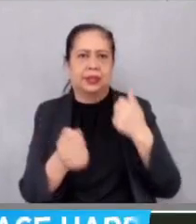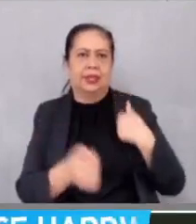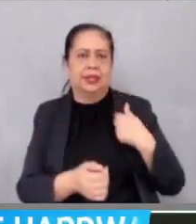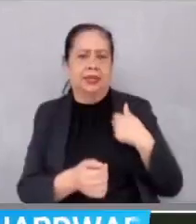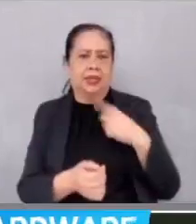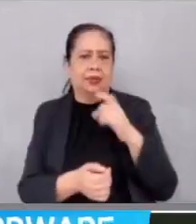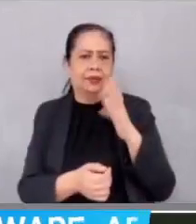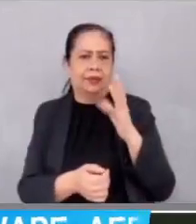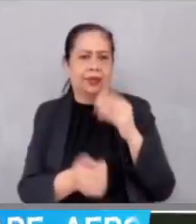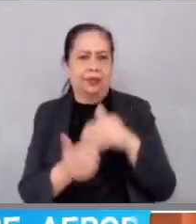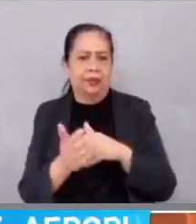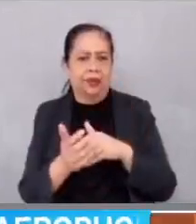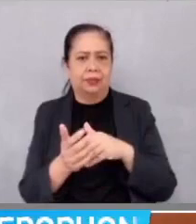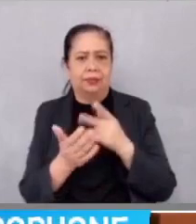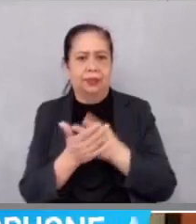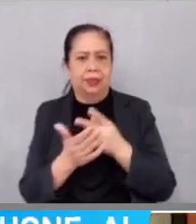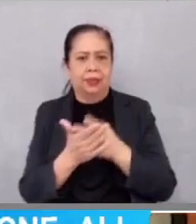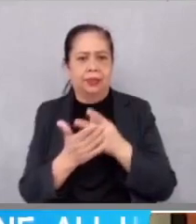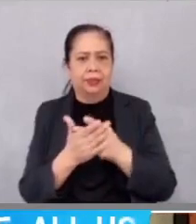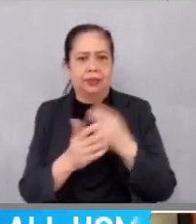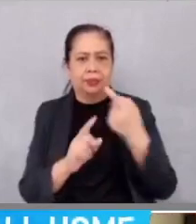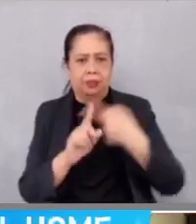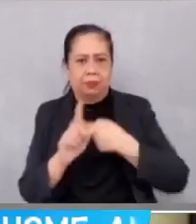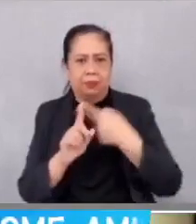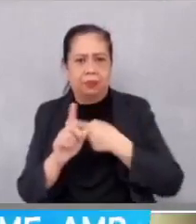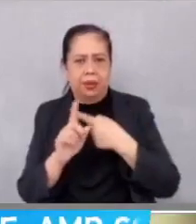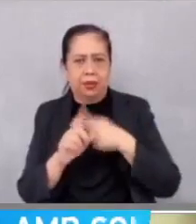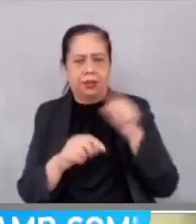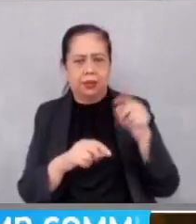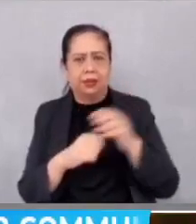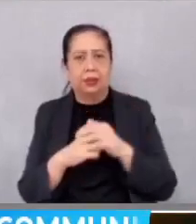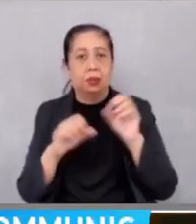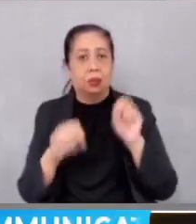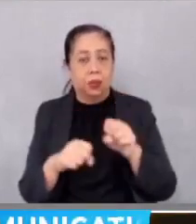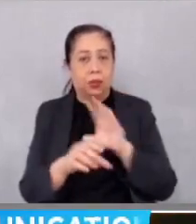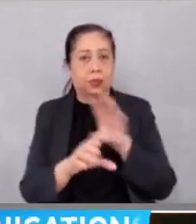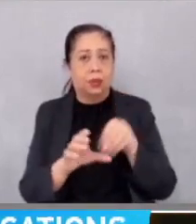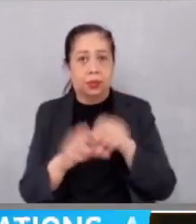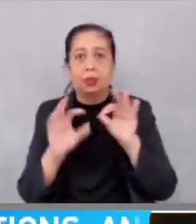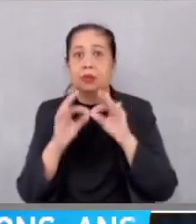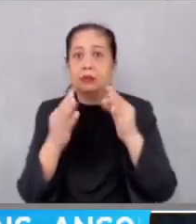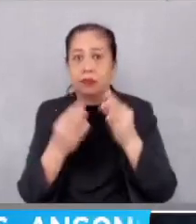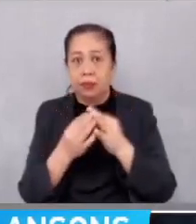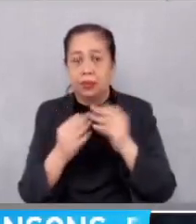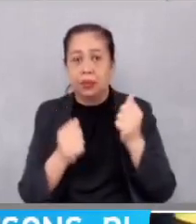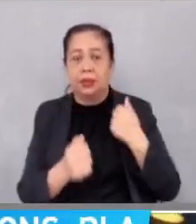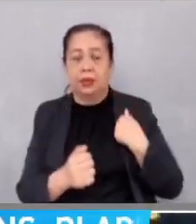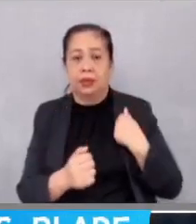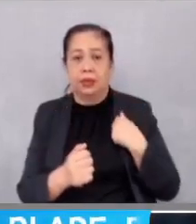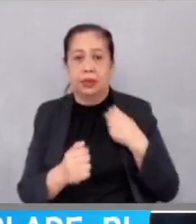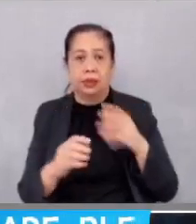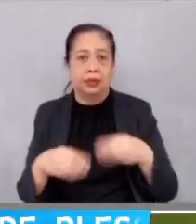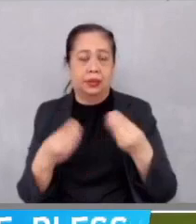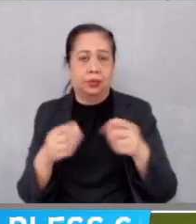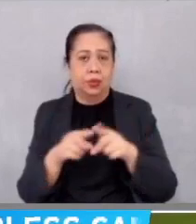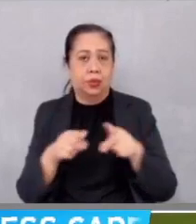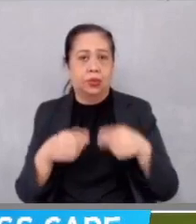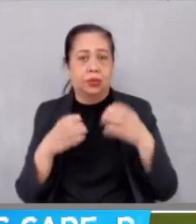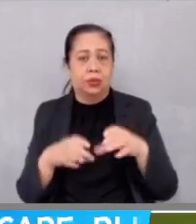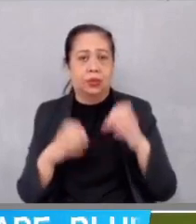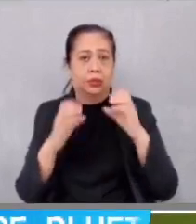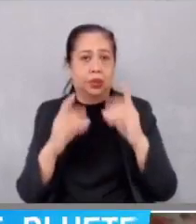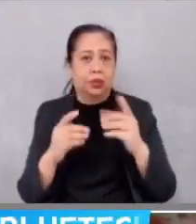pesos pataas kada buwan ang sahod roon. Pwede pang isama ang pamilya sa Canada. Mabibigyan din sila ng education at